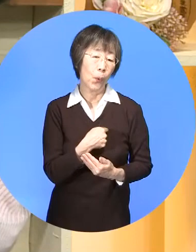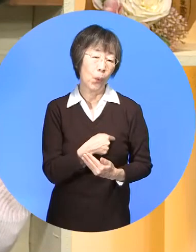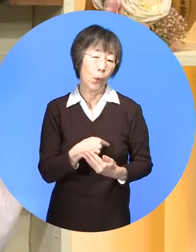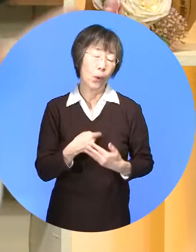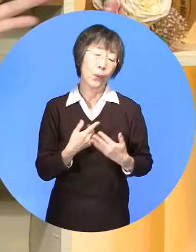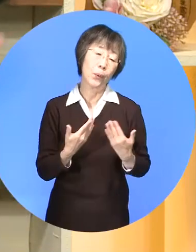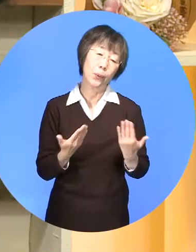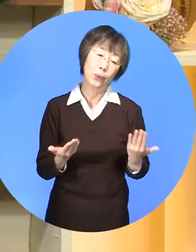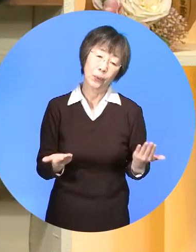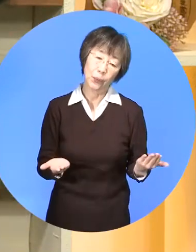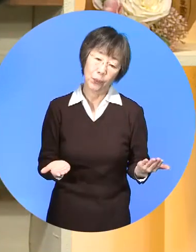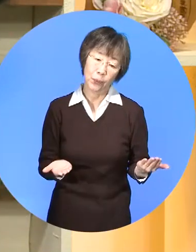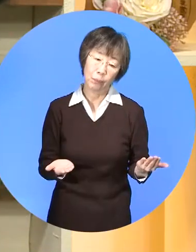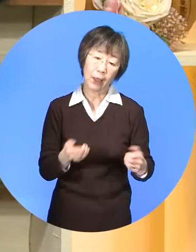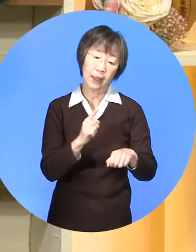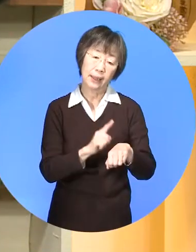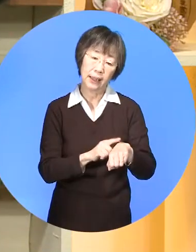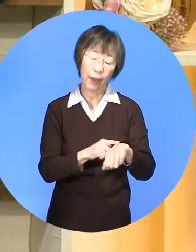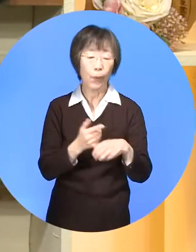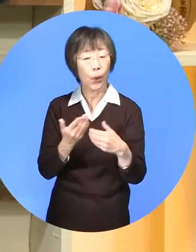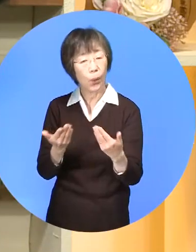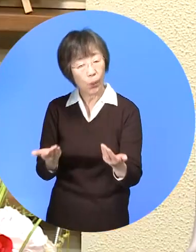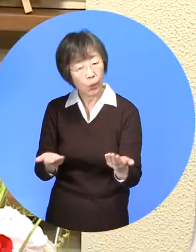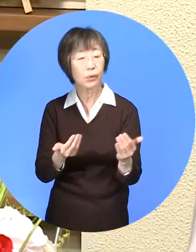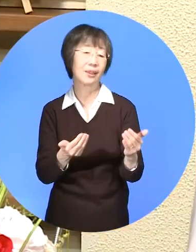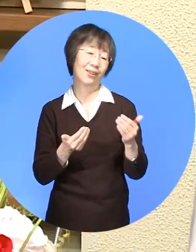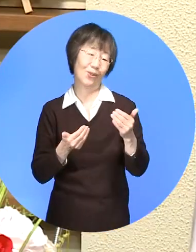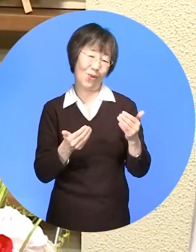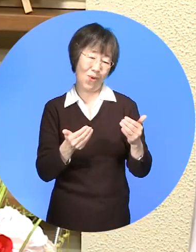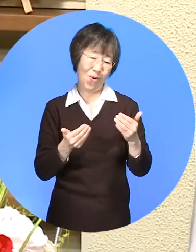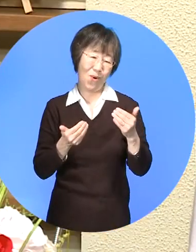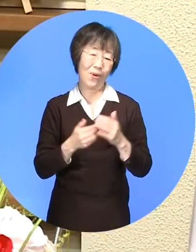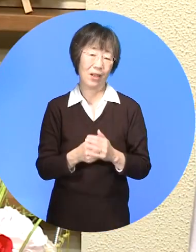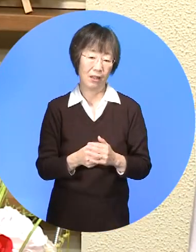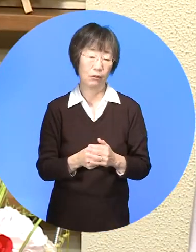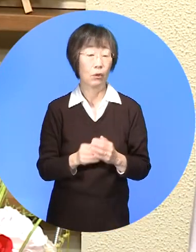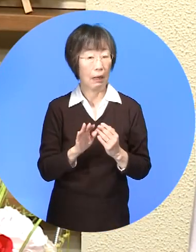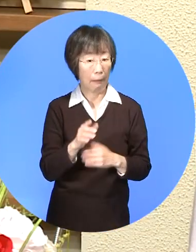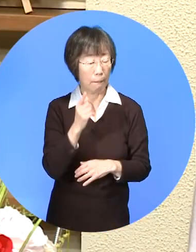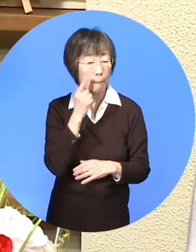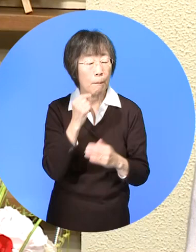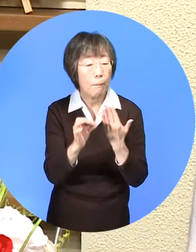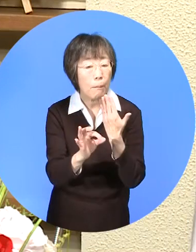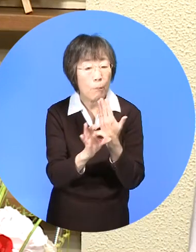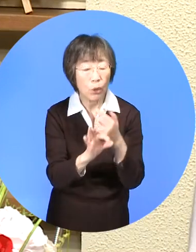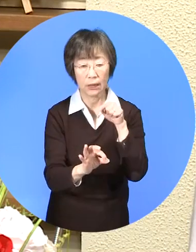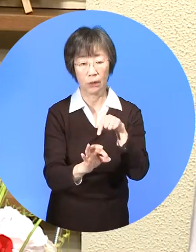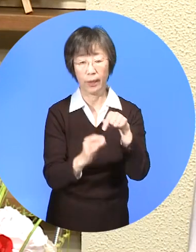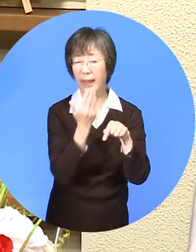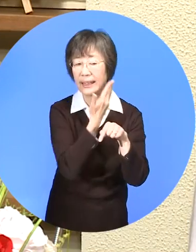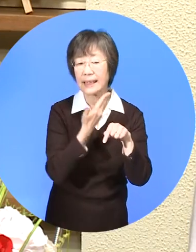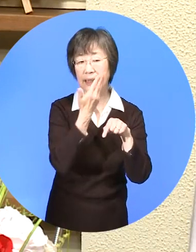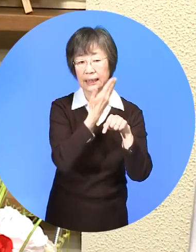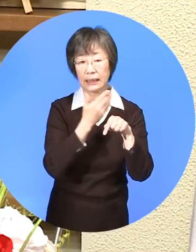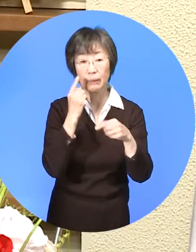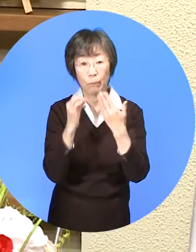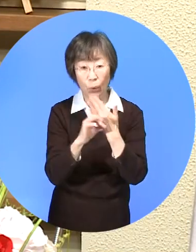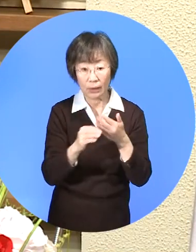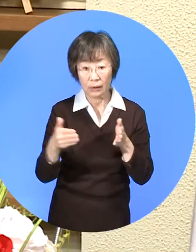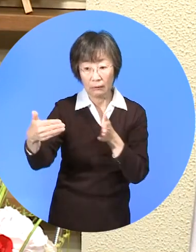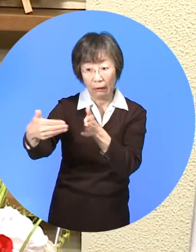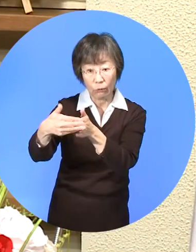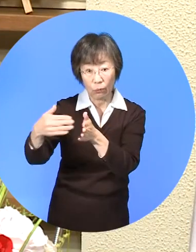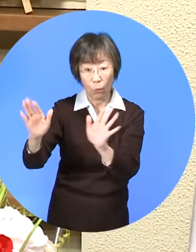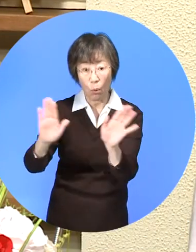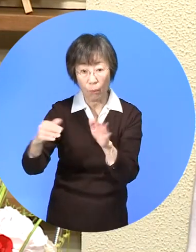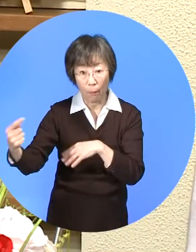るためにはやっぱり時間にも余裕が必要ですからね。 そうそう、あとね、やっぱり気づいてほしいのは、あの、もしって考えることですよね。もしあの角から子供